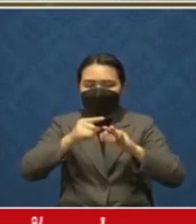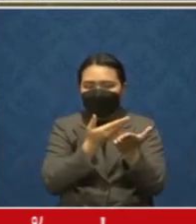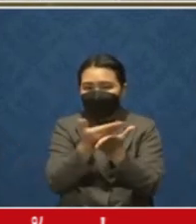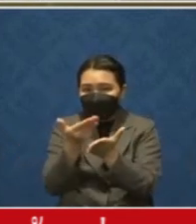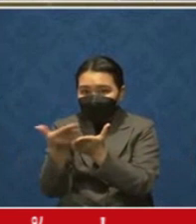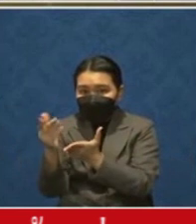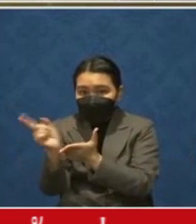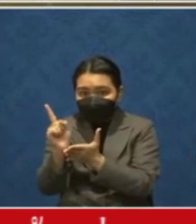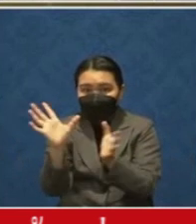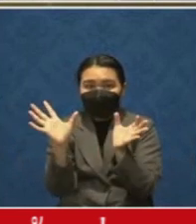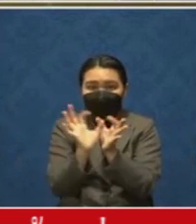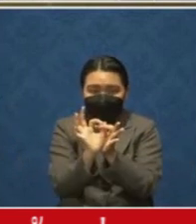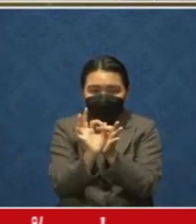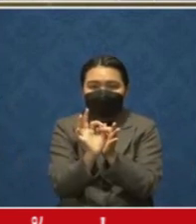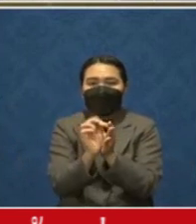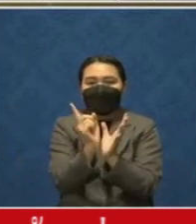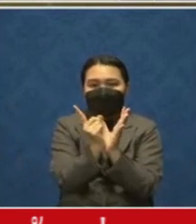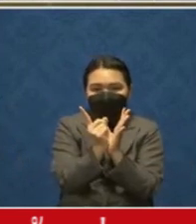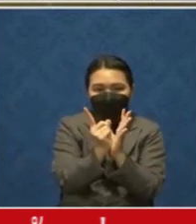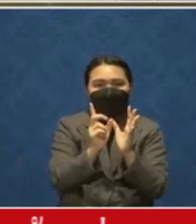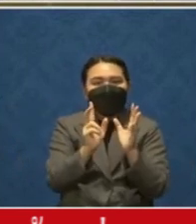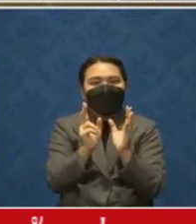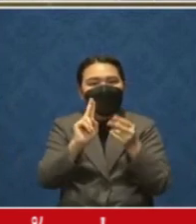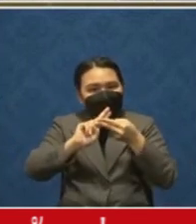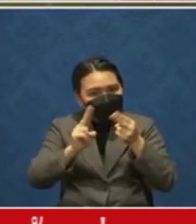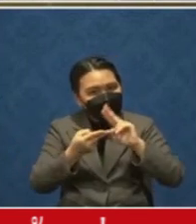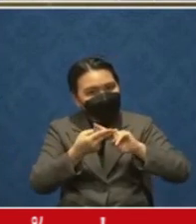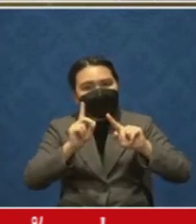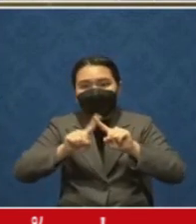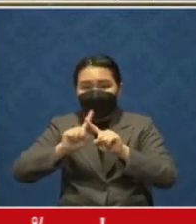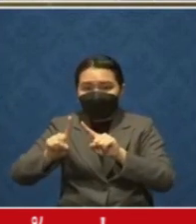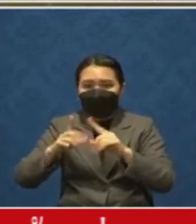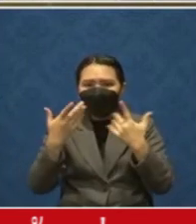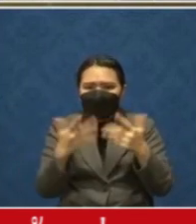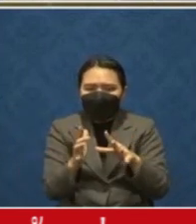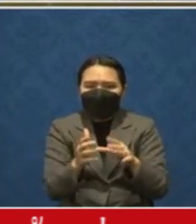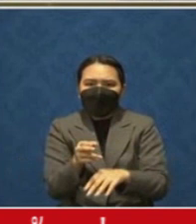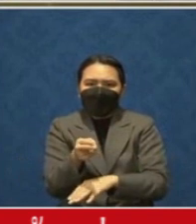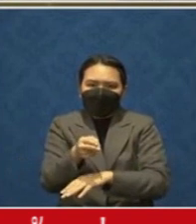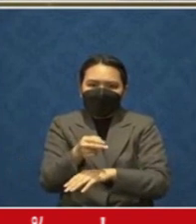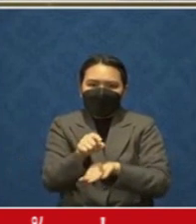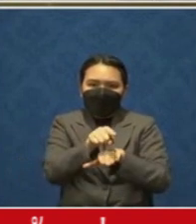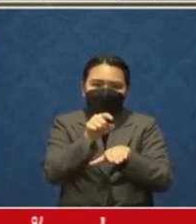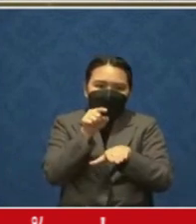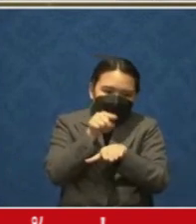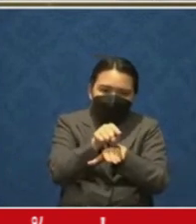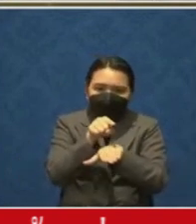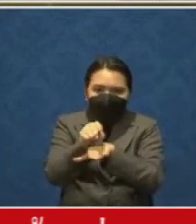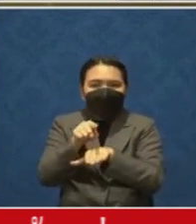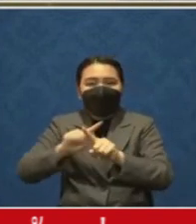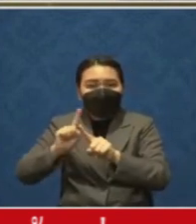จะต้องจัดซื้อพวกเรดาร์นะครับต่างๆแล้วขณะเดียวกันเนี่ยอาวุธล่ะครับที่จะ